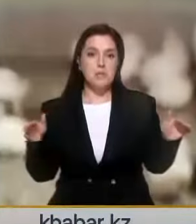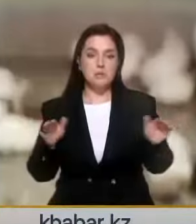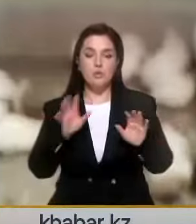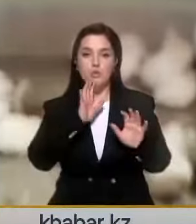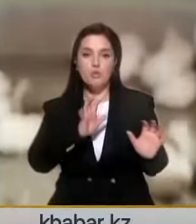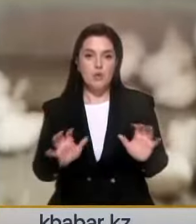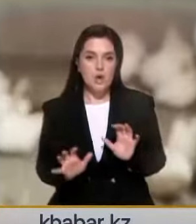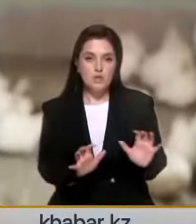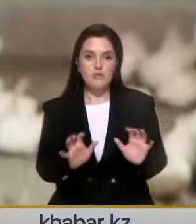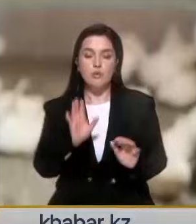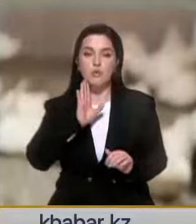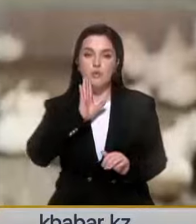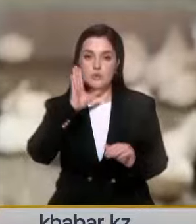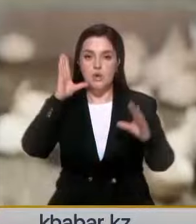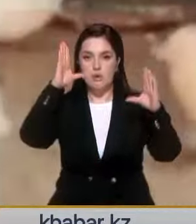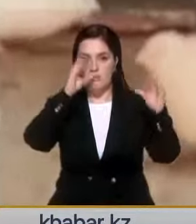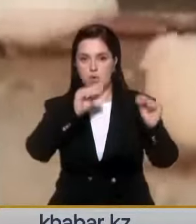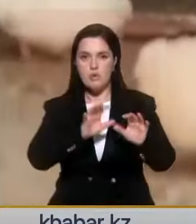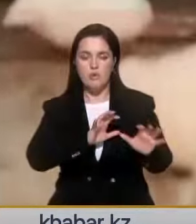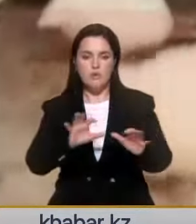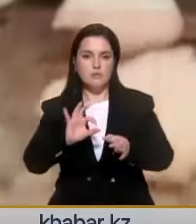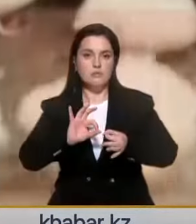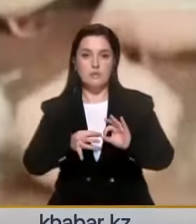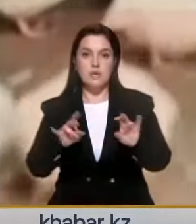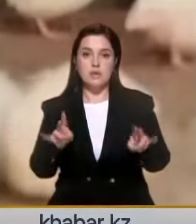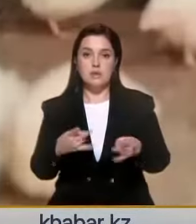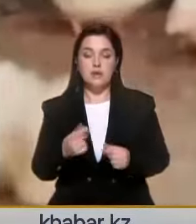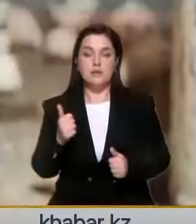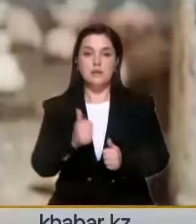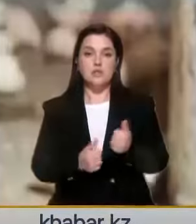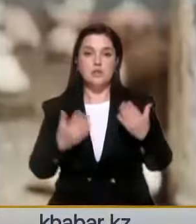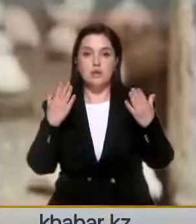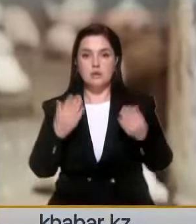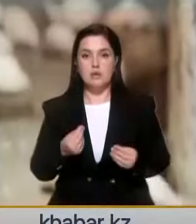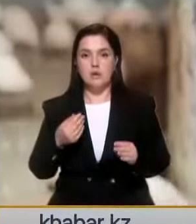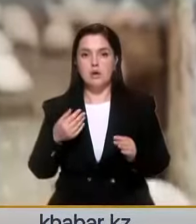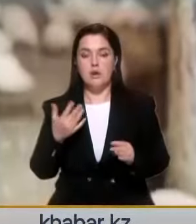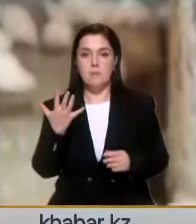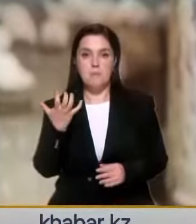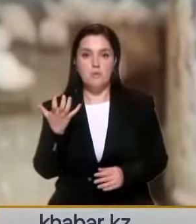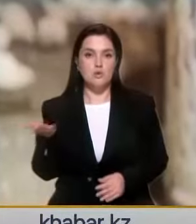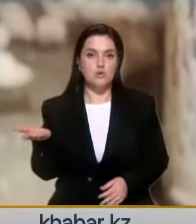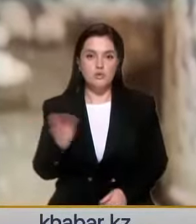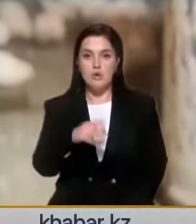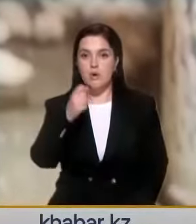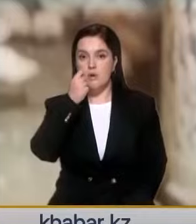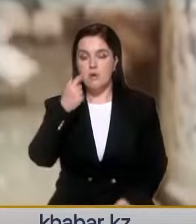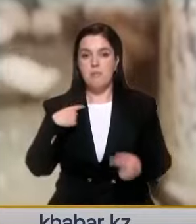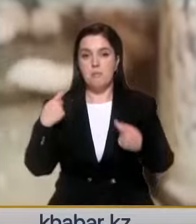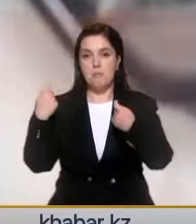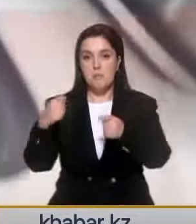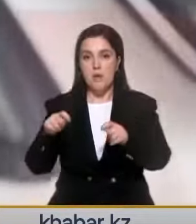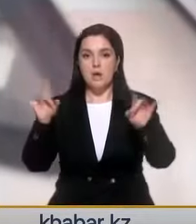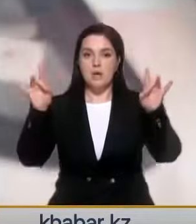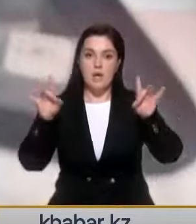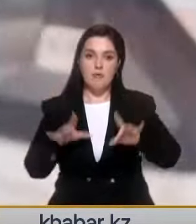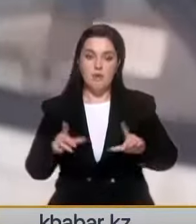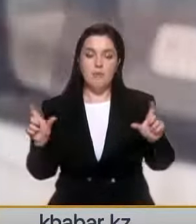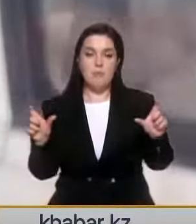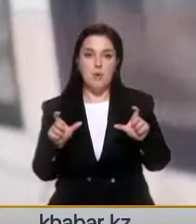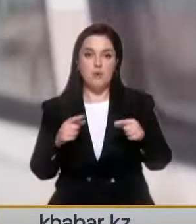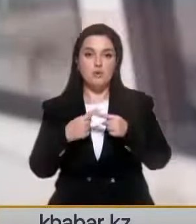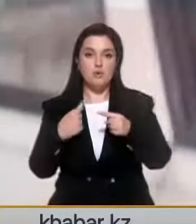вечером особого ухода они не требуют ежедневно у нас около 500 яиц продаём в кафе и магазины другой